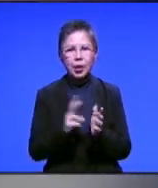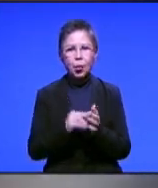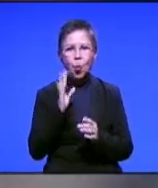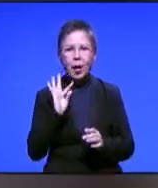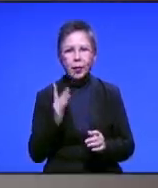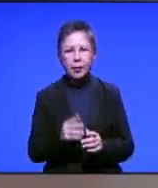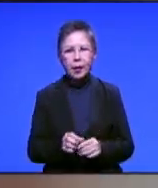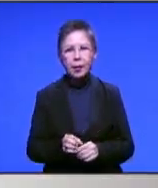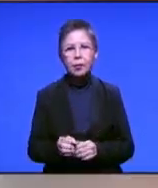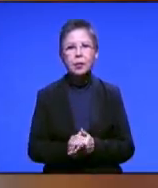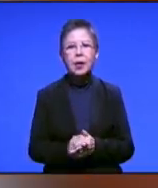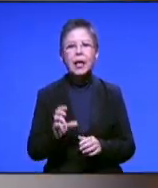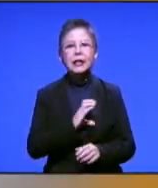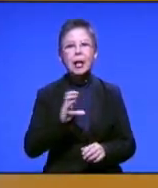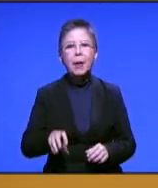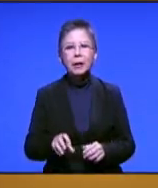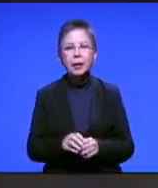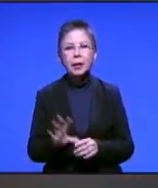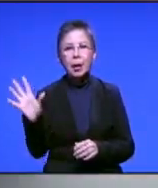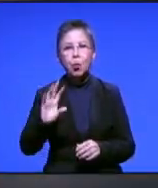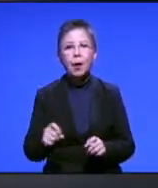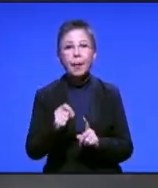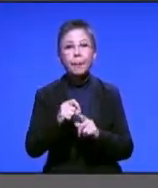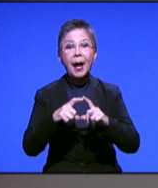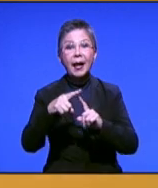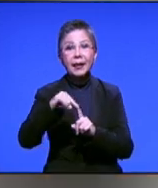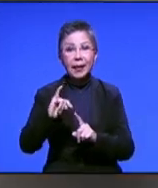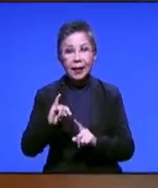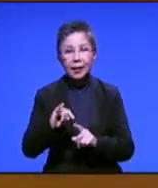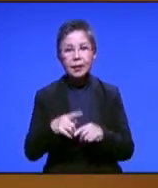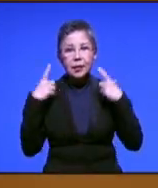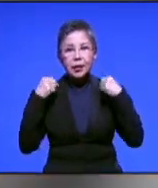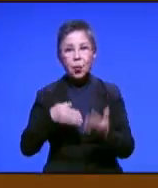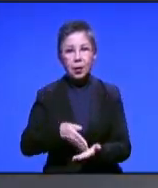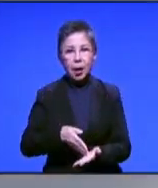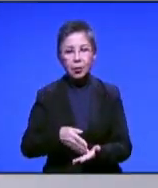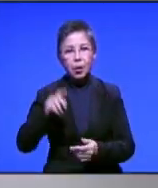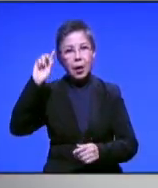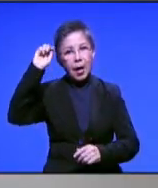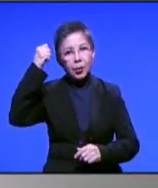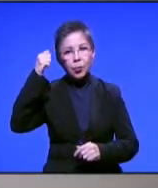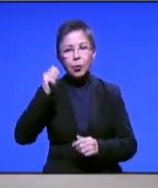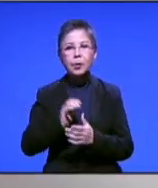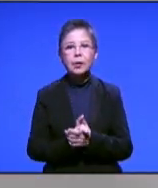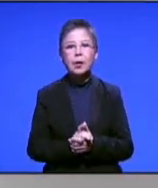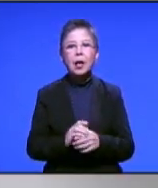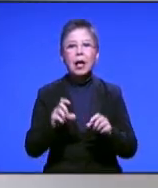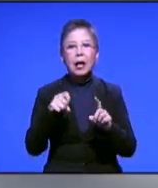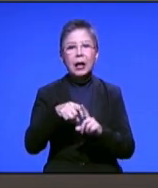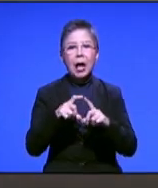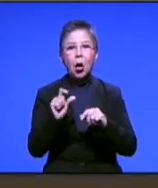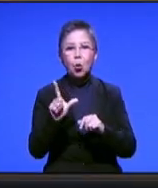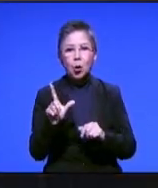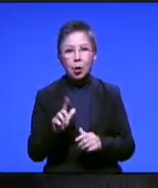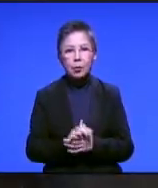di Desa Dukuh Mulyo, Kecamatan Jakenan, Kabupaten Pati, Jawa Tengah, Minggu sore lalu saat peringatan Haul Kiai Abdul Muti.